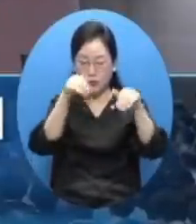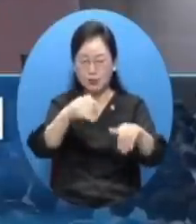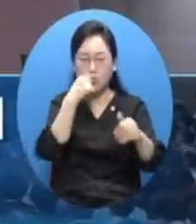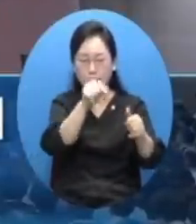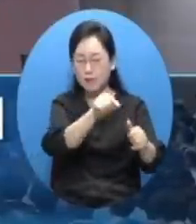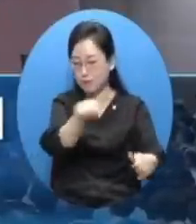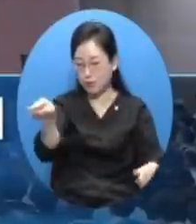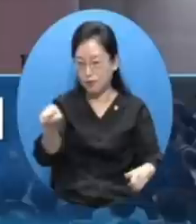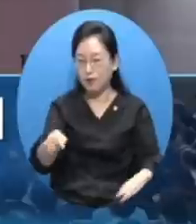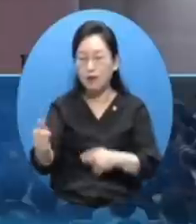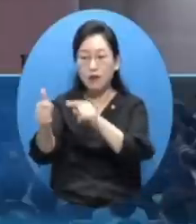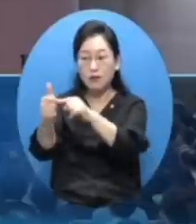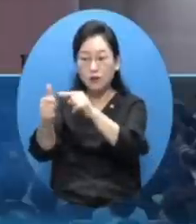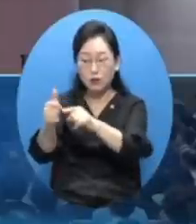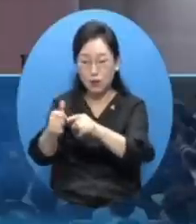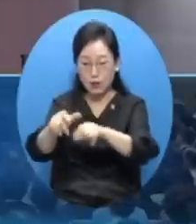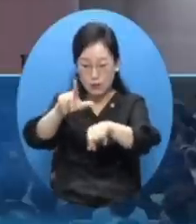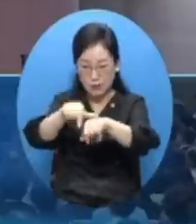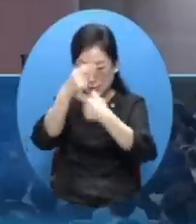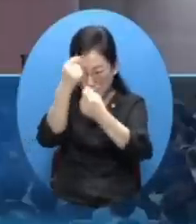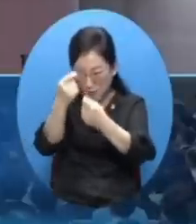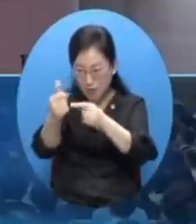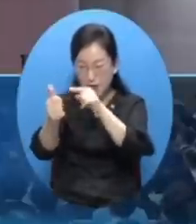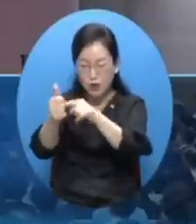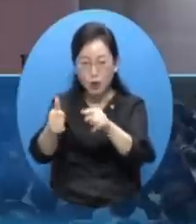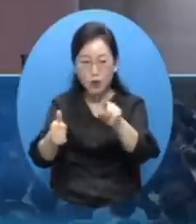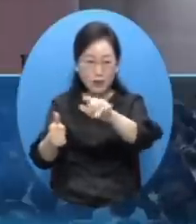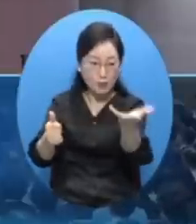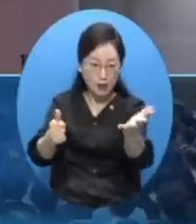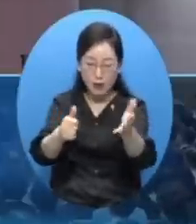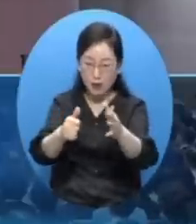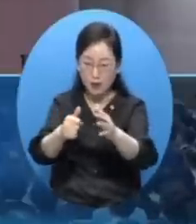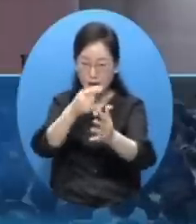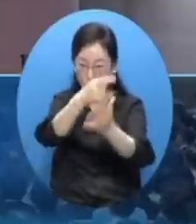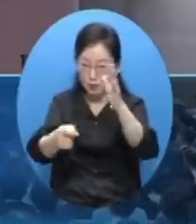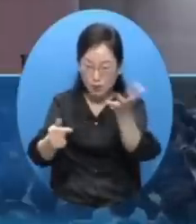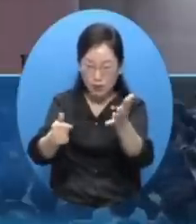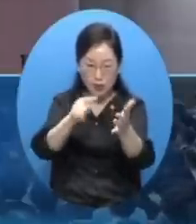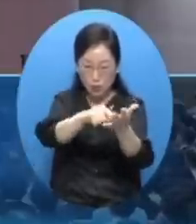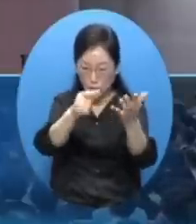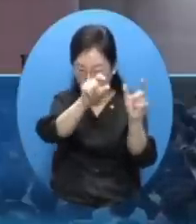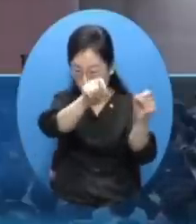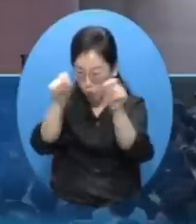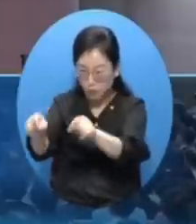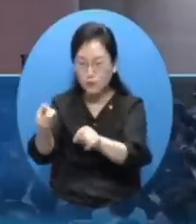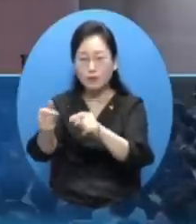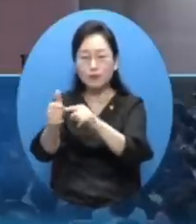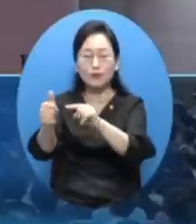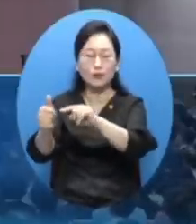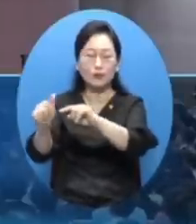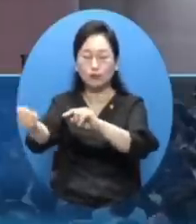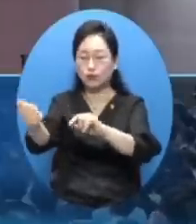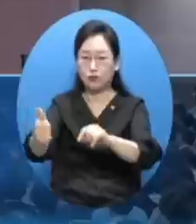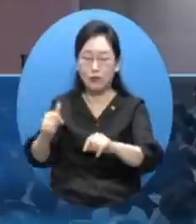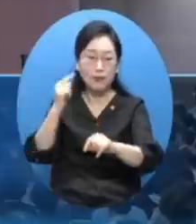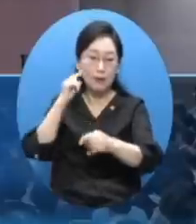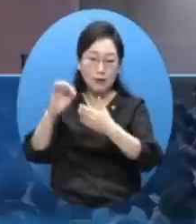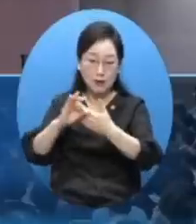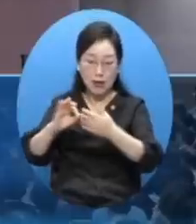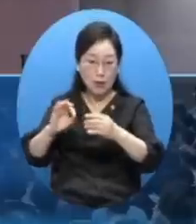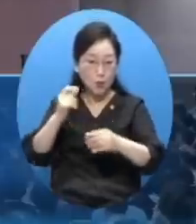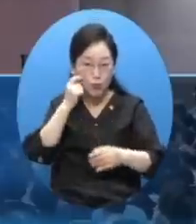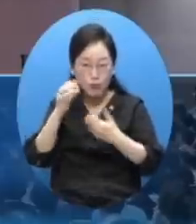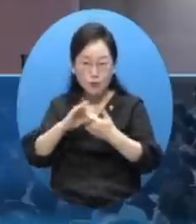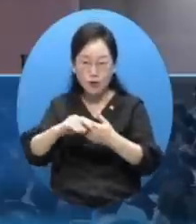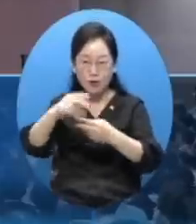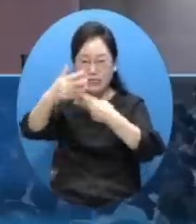이맘때는 반드시 내 생명을 저 사람들 중 한 사람의 생명과 같게 하리라. 그렇게 하지 아니하면 신들이 내게 벌 위에 벌을